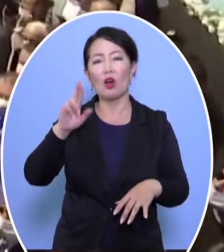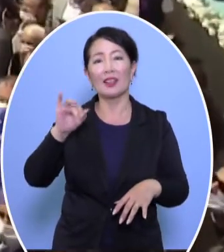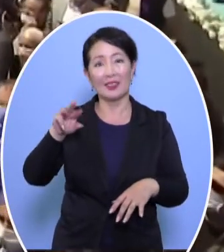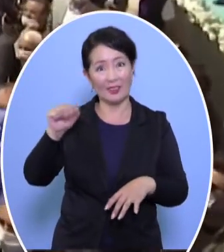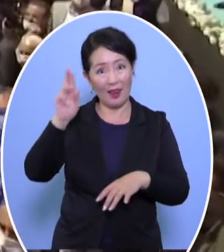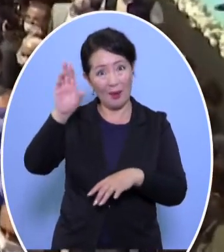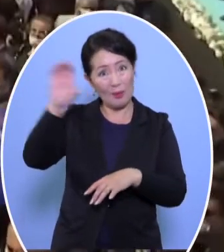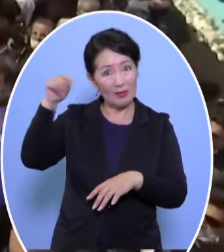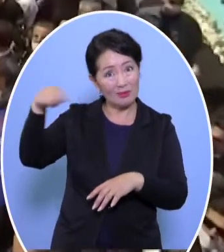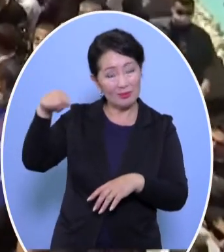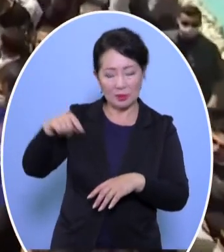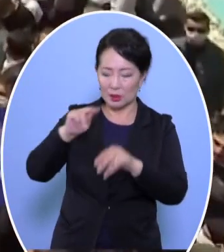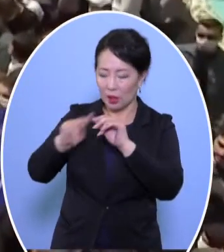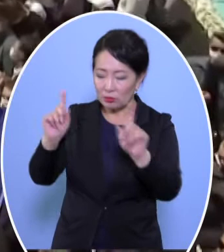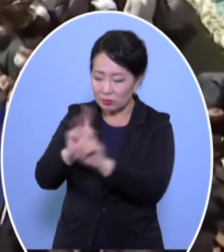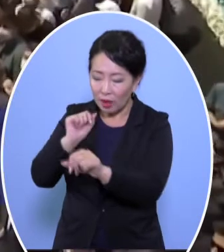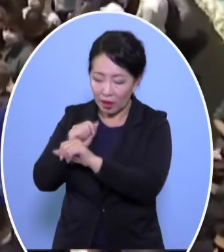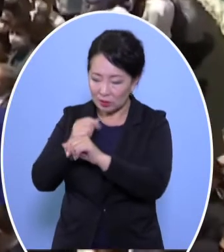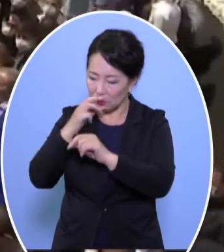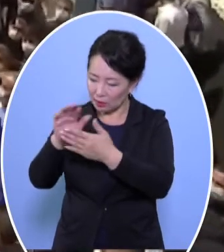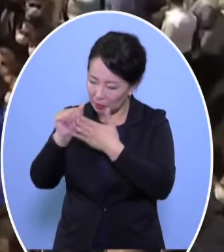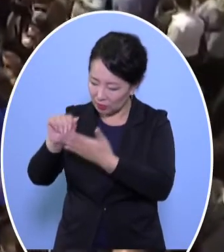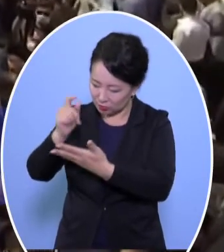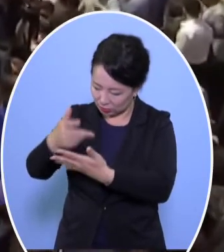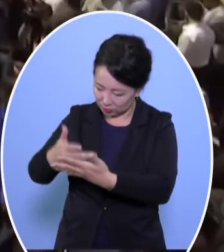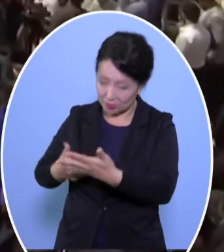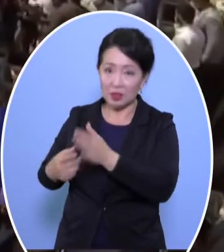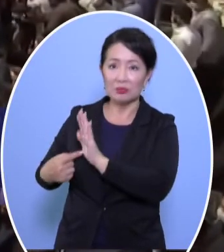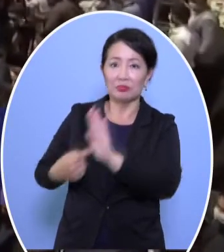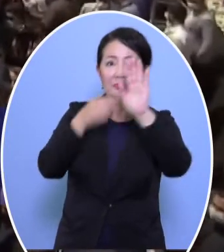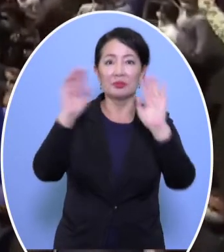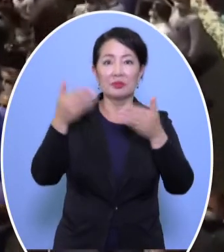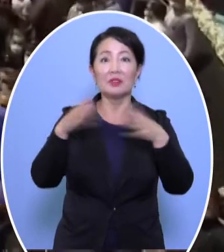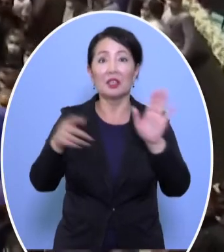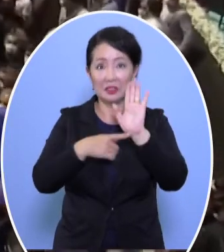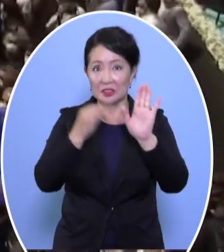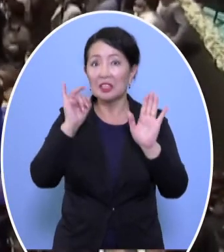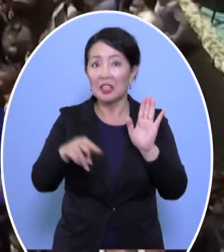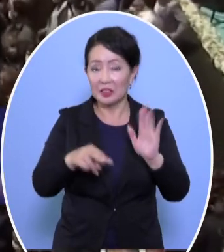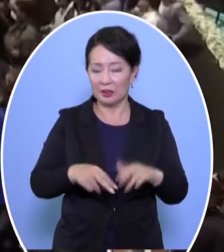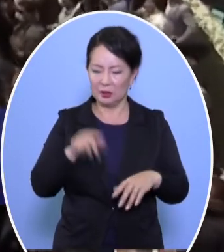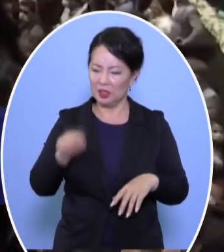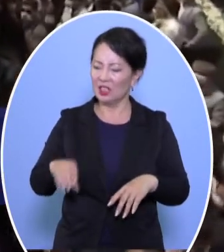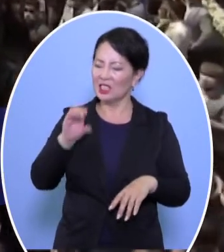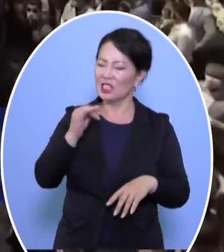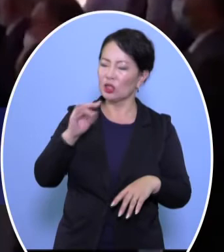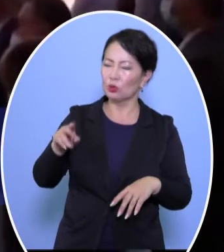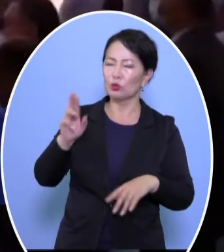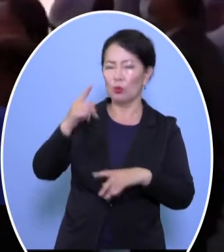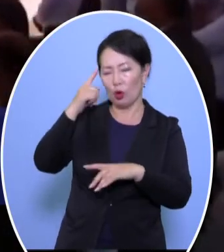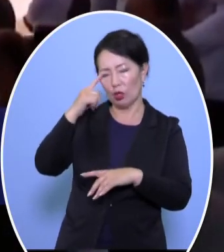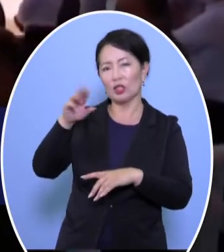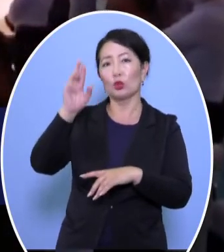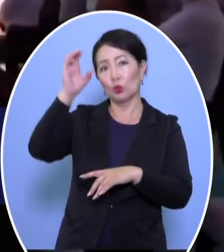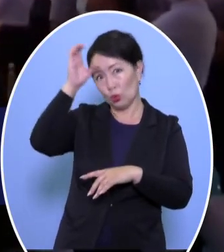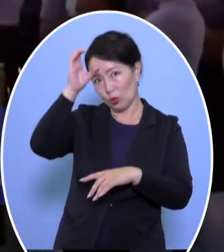компани холбогдсон хэргийн мөрдөн байцаалтын ажиллагаа болон дэлгэр мэдээлэлтэй холбоотой баримтчгүүдийг хил болгожээ. Хэвлэл мэдээллийн хэрэгслээр Siemens Mobility